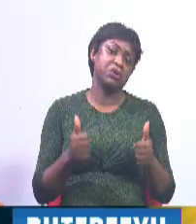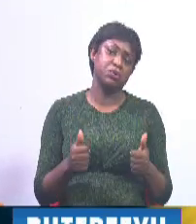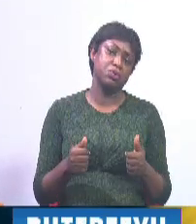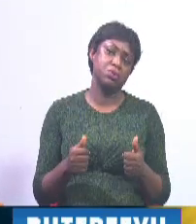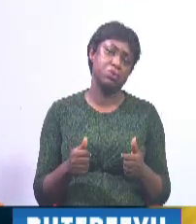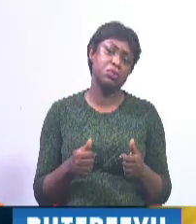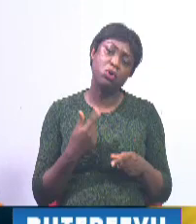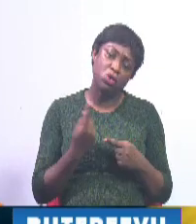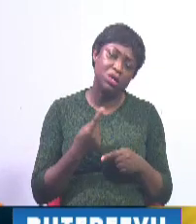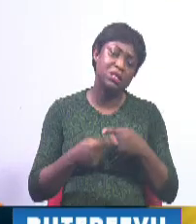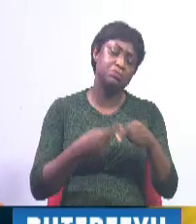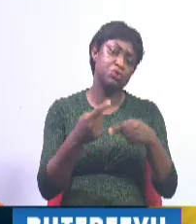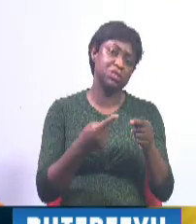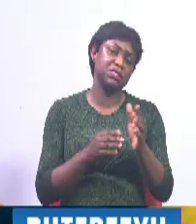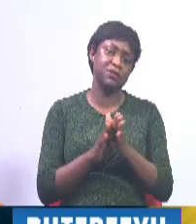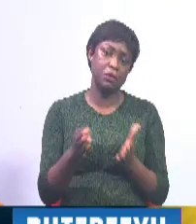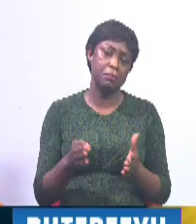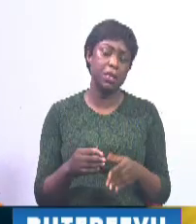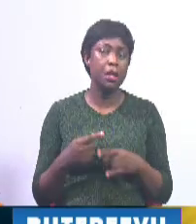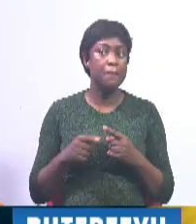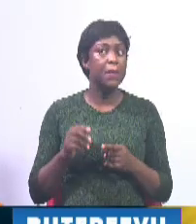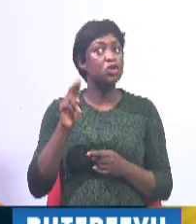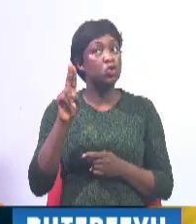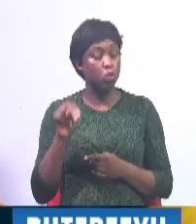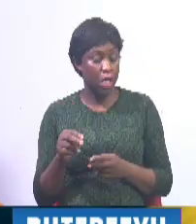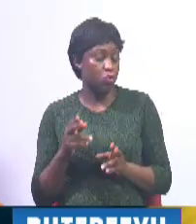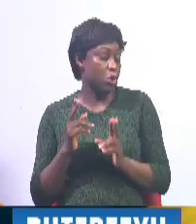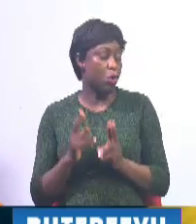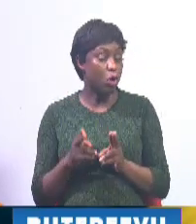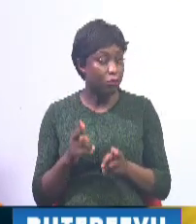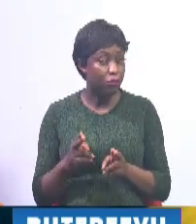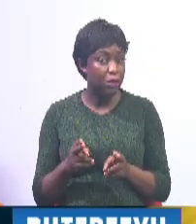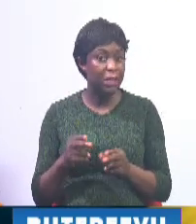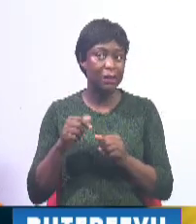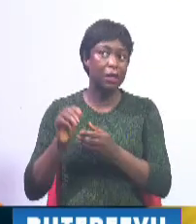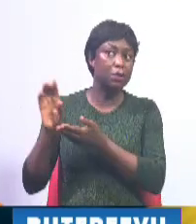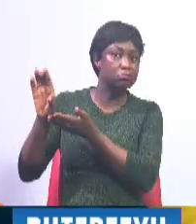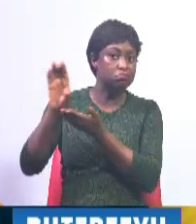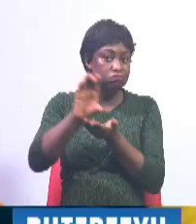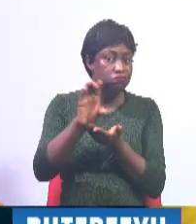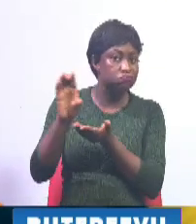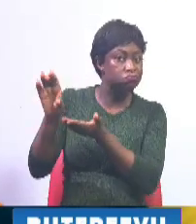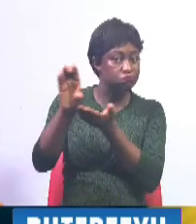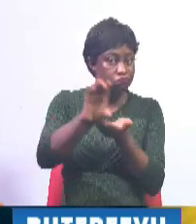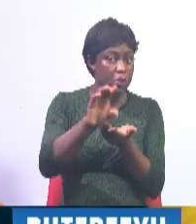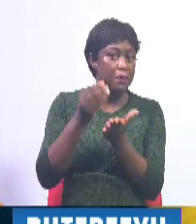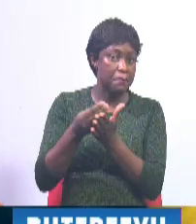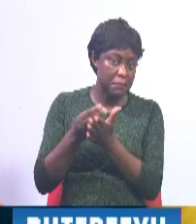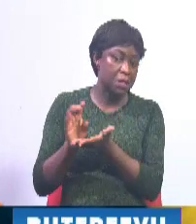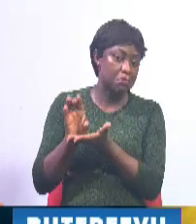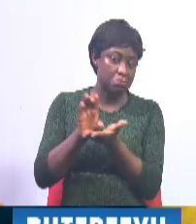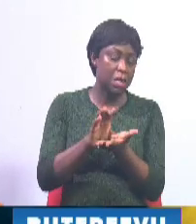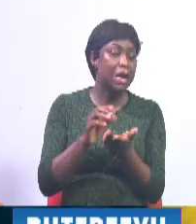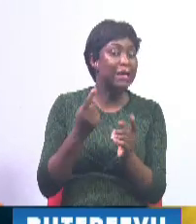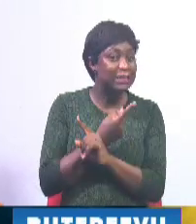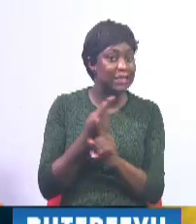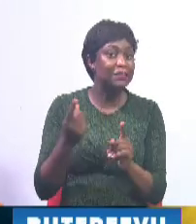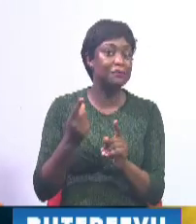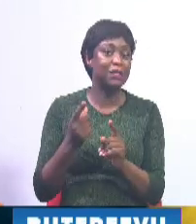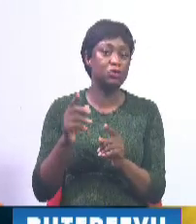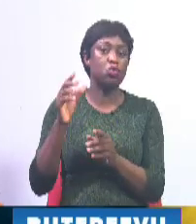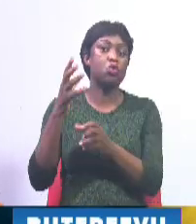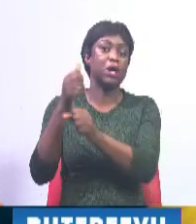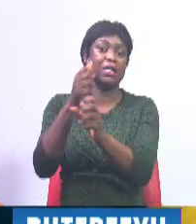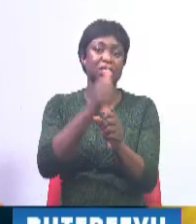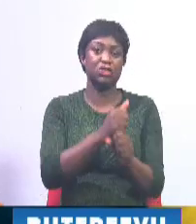naye tusuubira nti UN esobola okusigala nga eweereza obuyambi okuyita mu bitongole eby'enjawulo tukyalinawo ebitongole ebirala